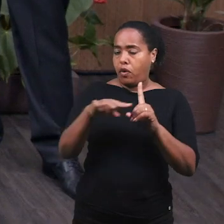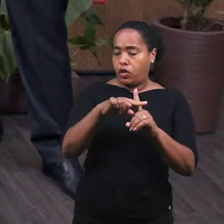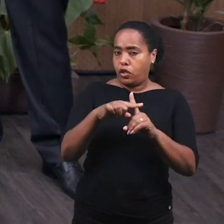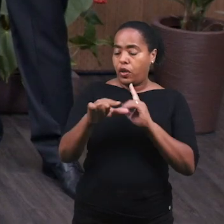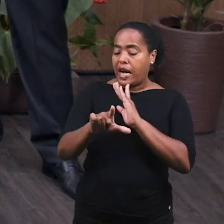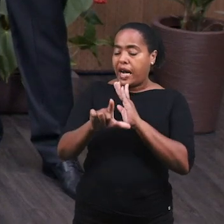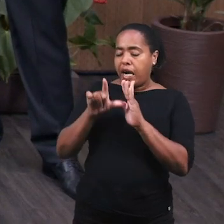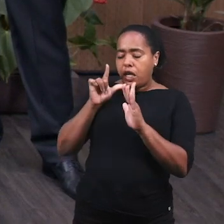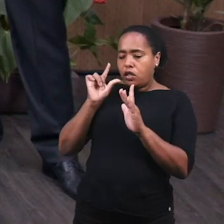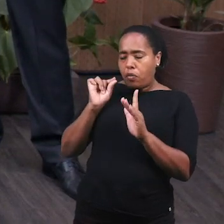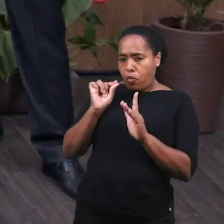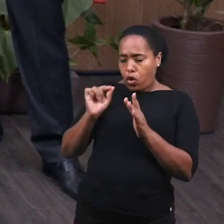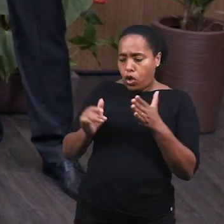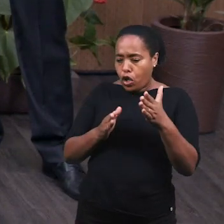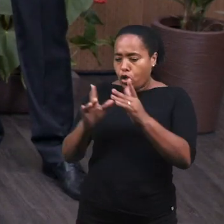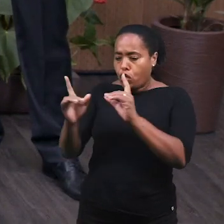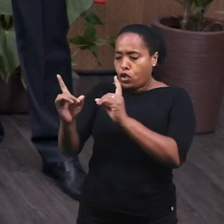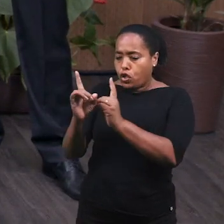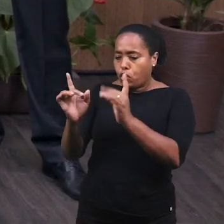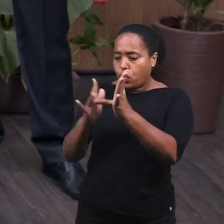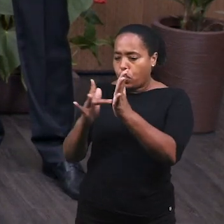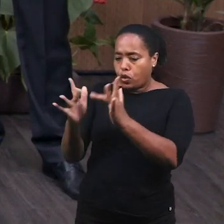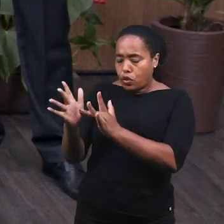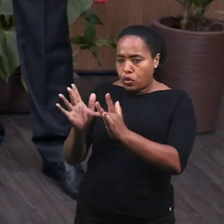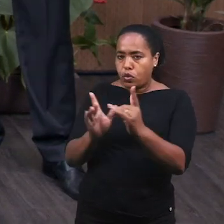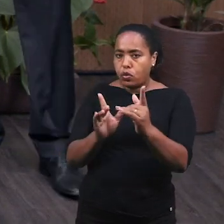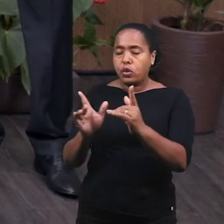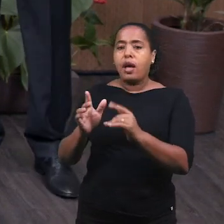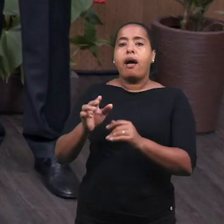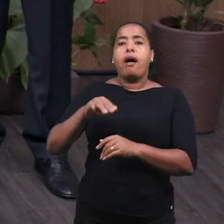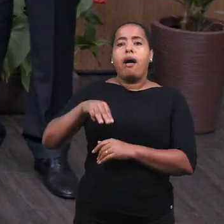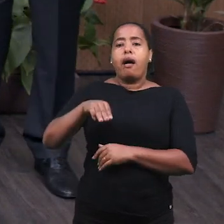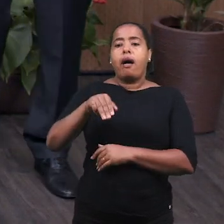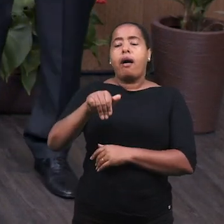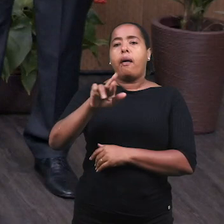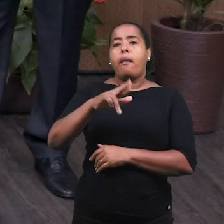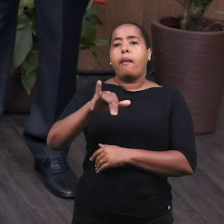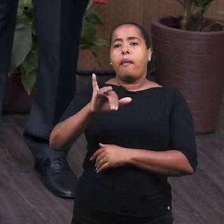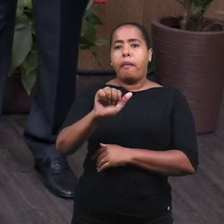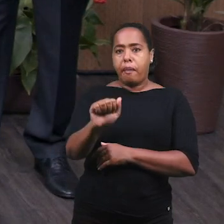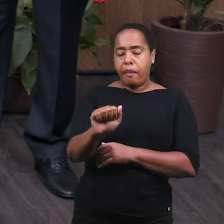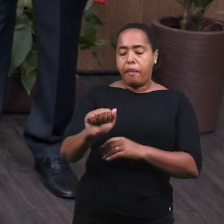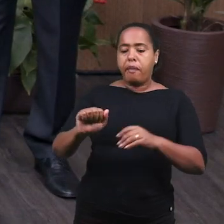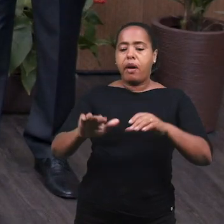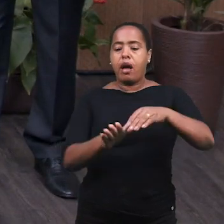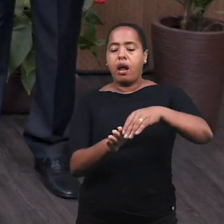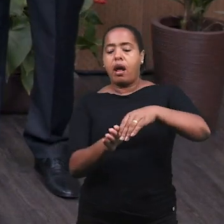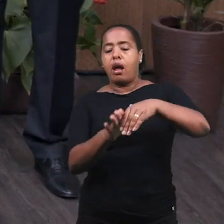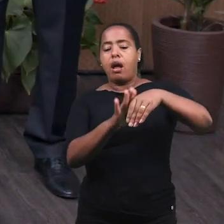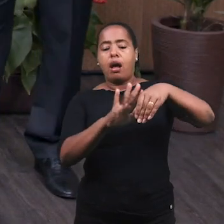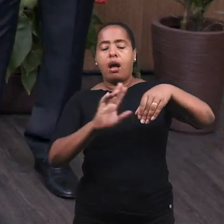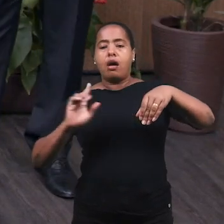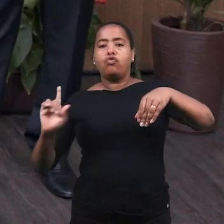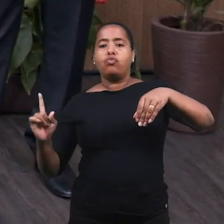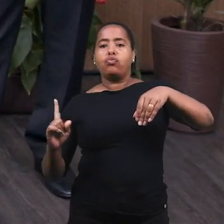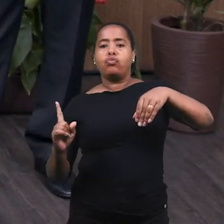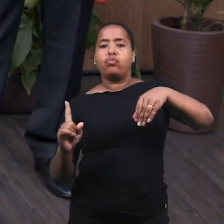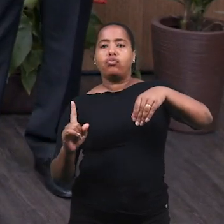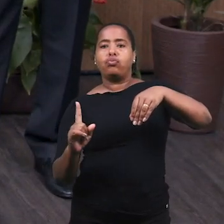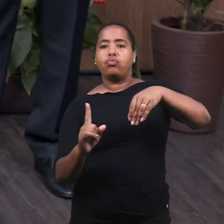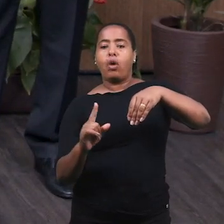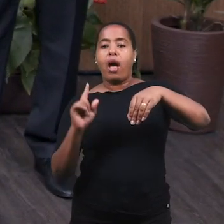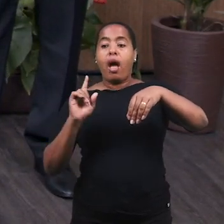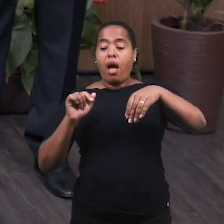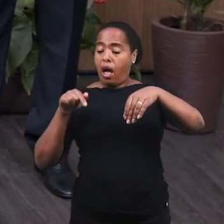немного раньше до его встречи с двумя учениками в Эммаусе, Мария пришла ко